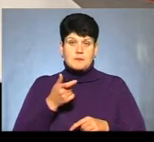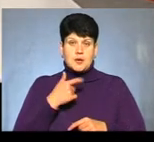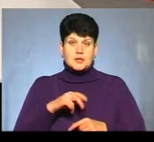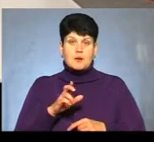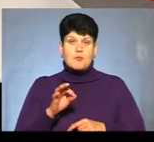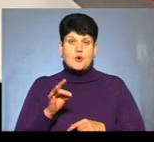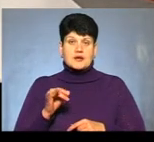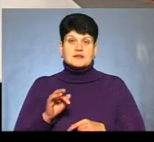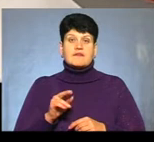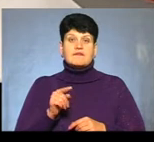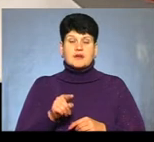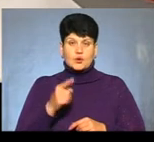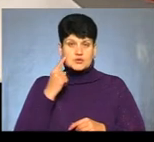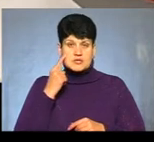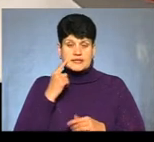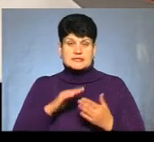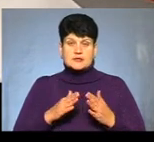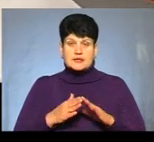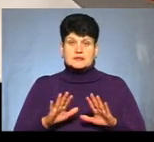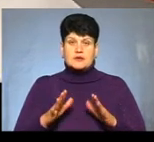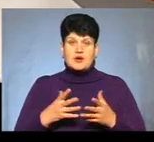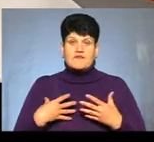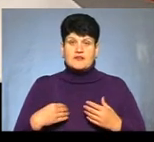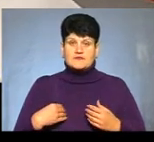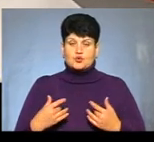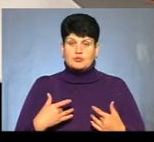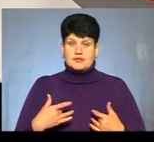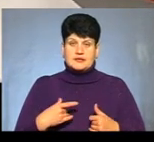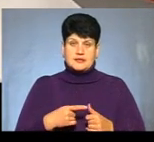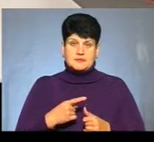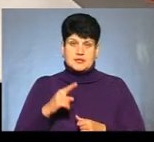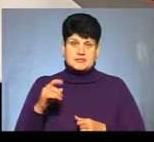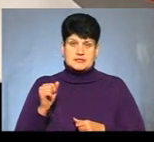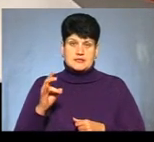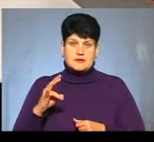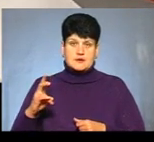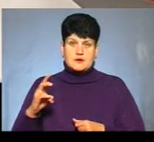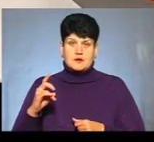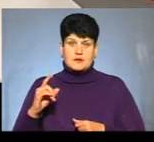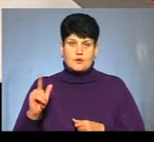Отже, пане Борисе, як ви оцінюєте ситуацію, яка склалася у Львівському театрі імені Марії Заньковецької?